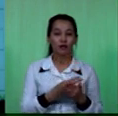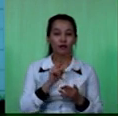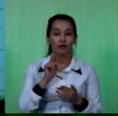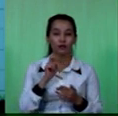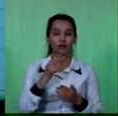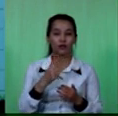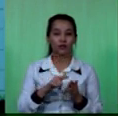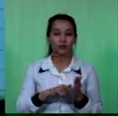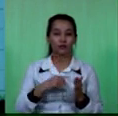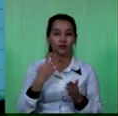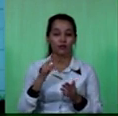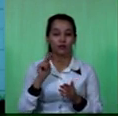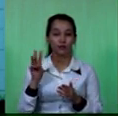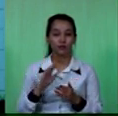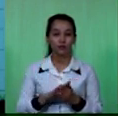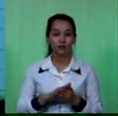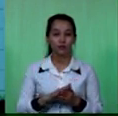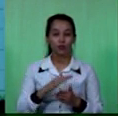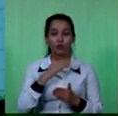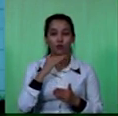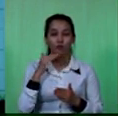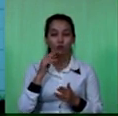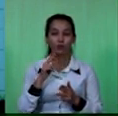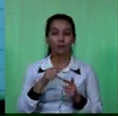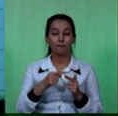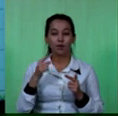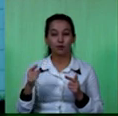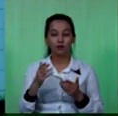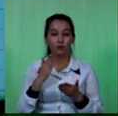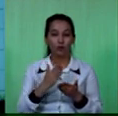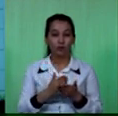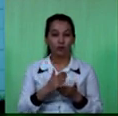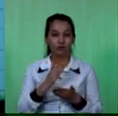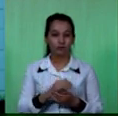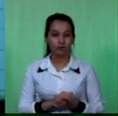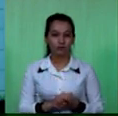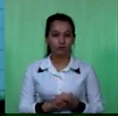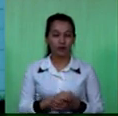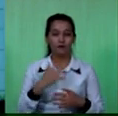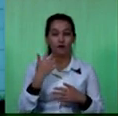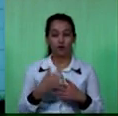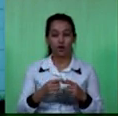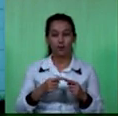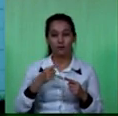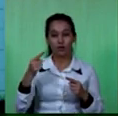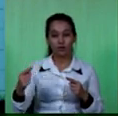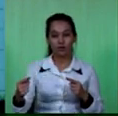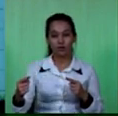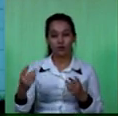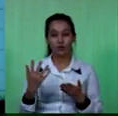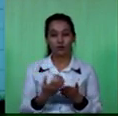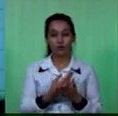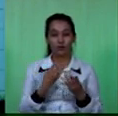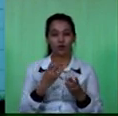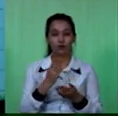kilometr ortiq masofa bosgani ma'lum va ularning orasidagi masofani ham